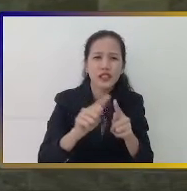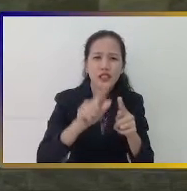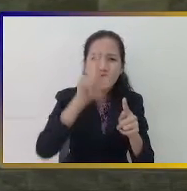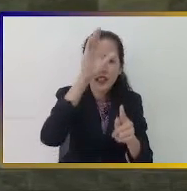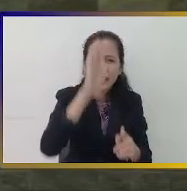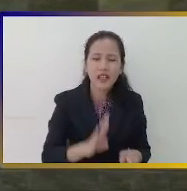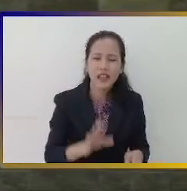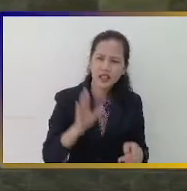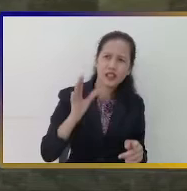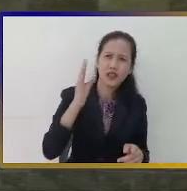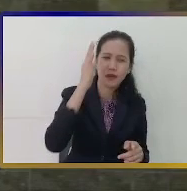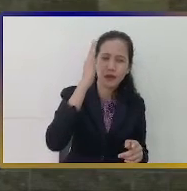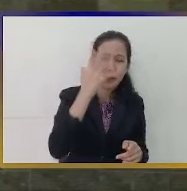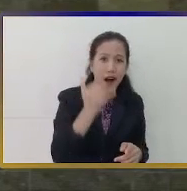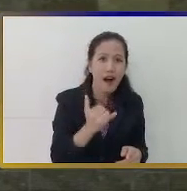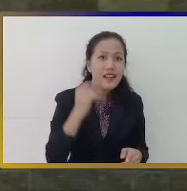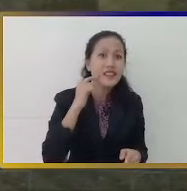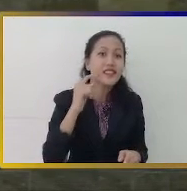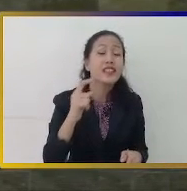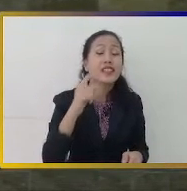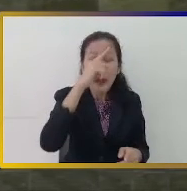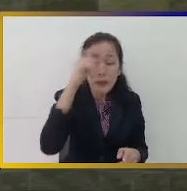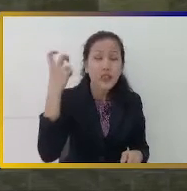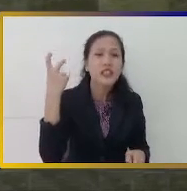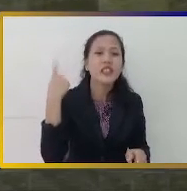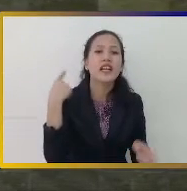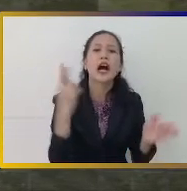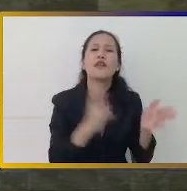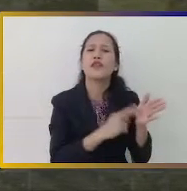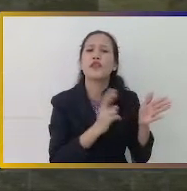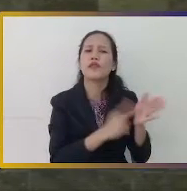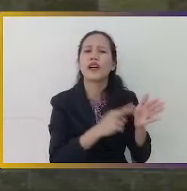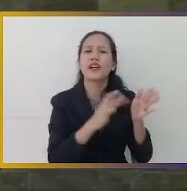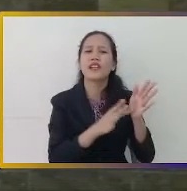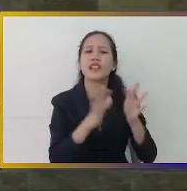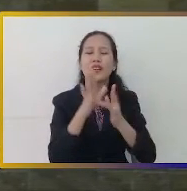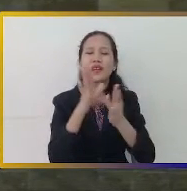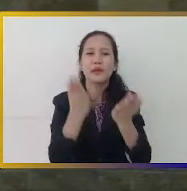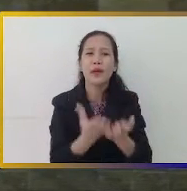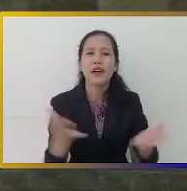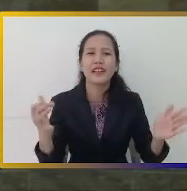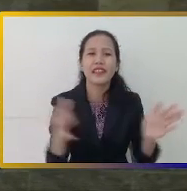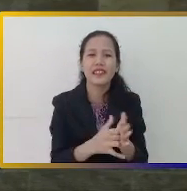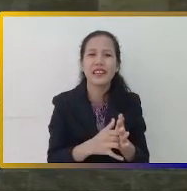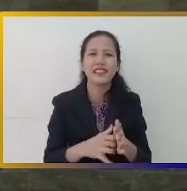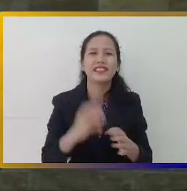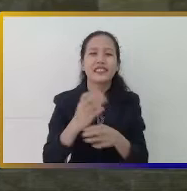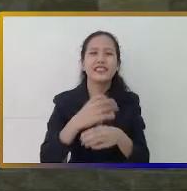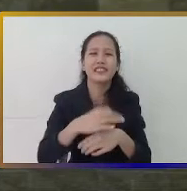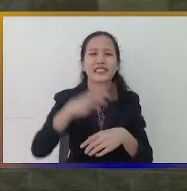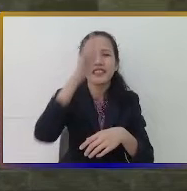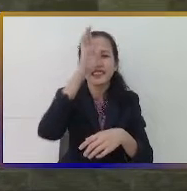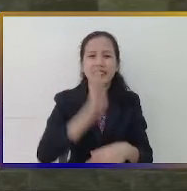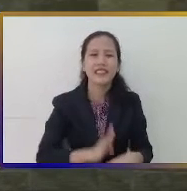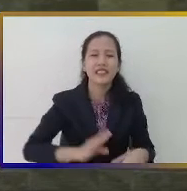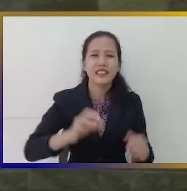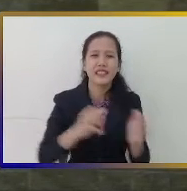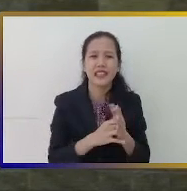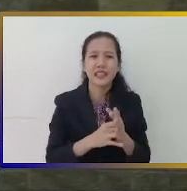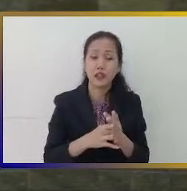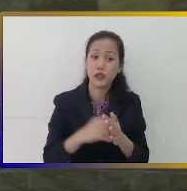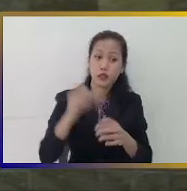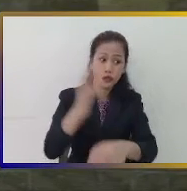ito sinasabi? Kasi may record ng Bible. May record ng Bible na pinagaling ng Panginoon. Yung kanta